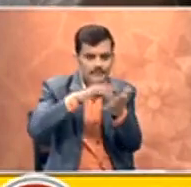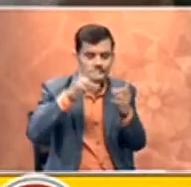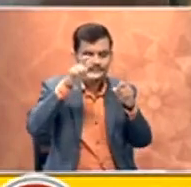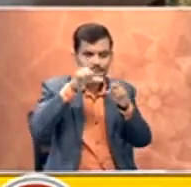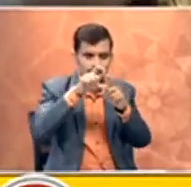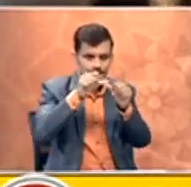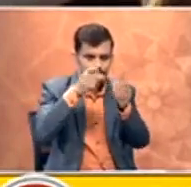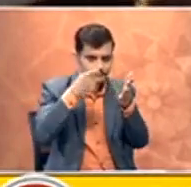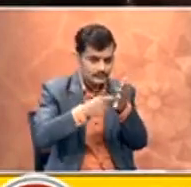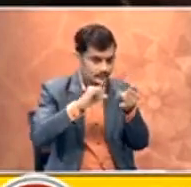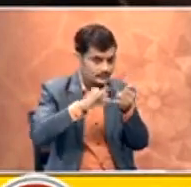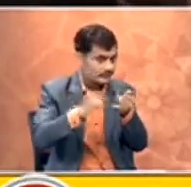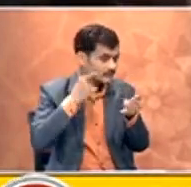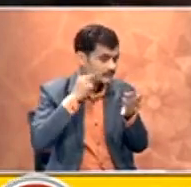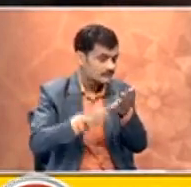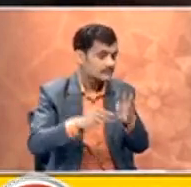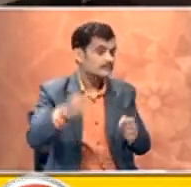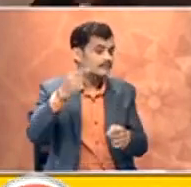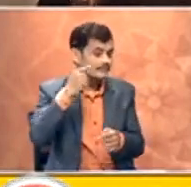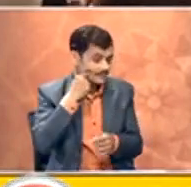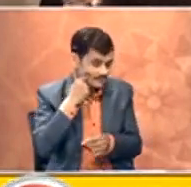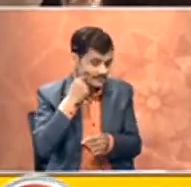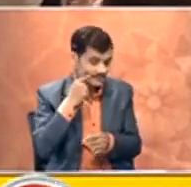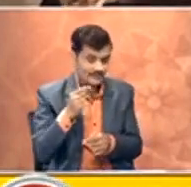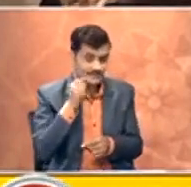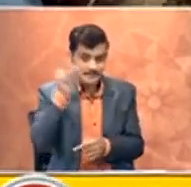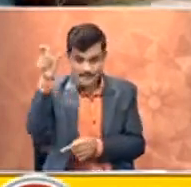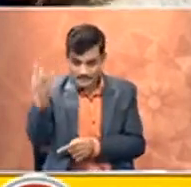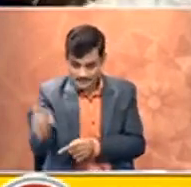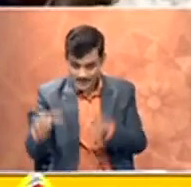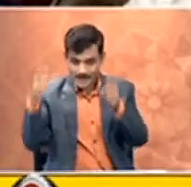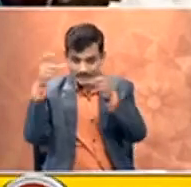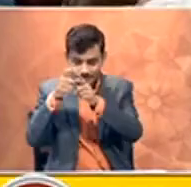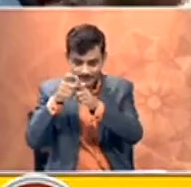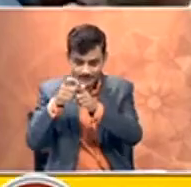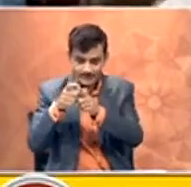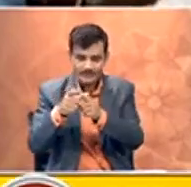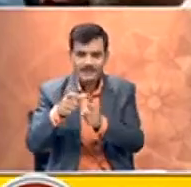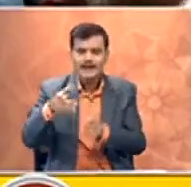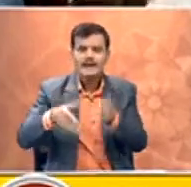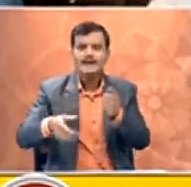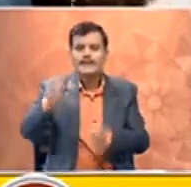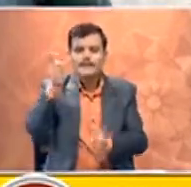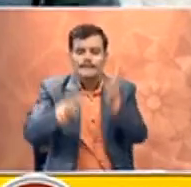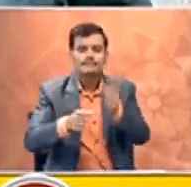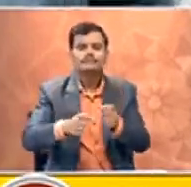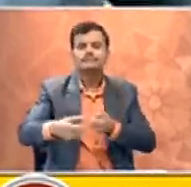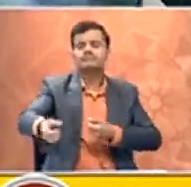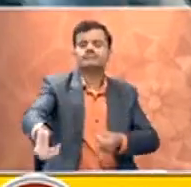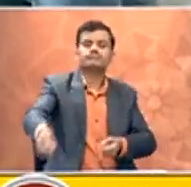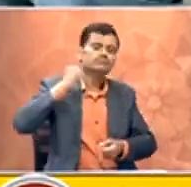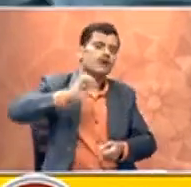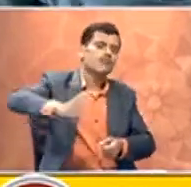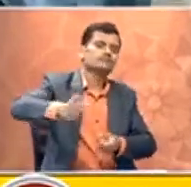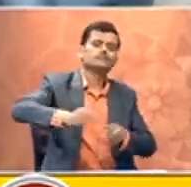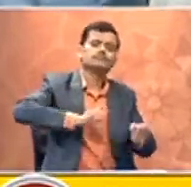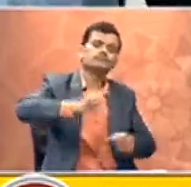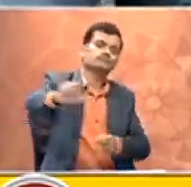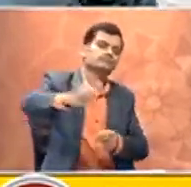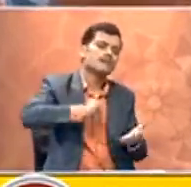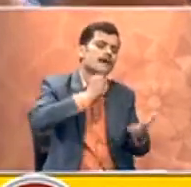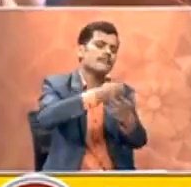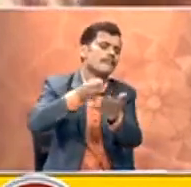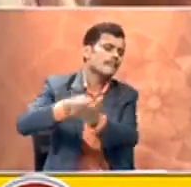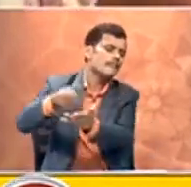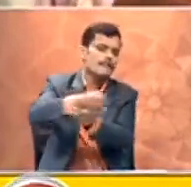जानते हैं। धनपाल जी पर्यटकों को शहर के अलग अलग पर्यटन स्थलों पर ले जाया करते थे। ऐसी